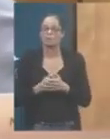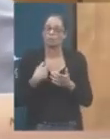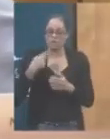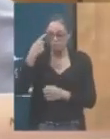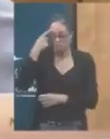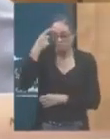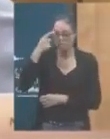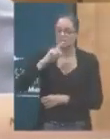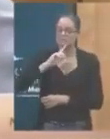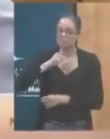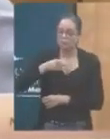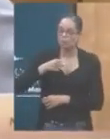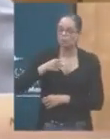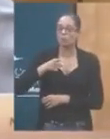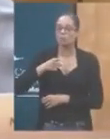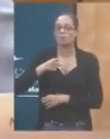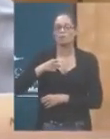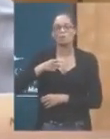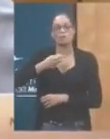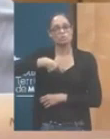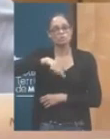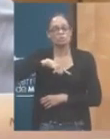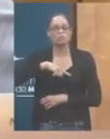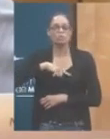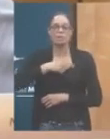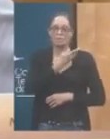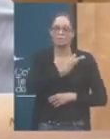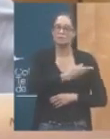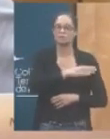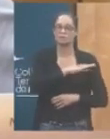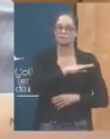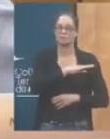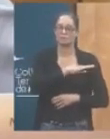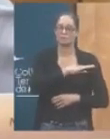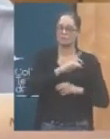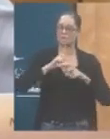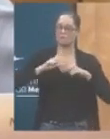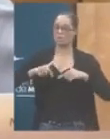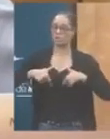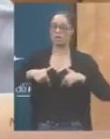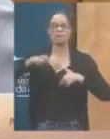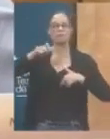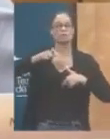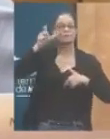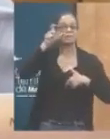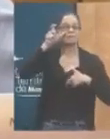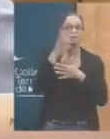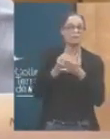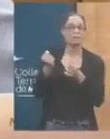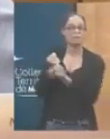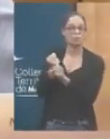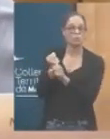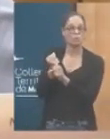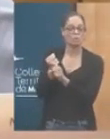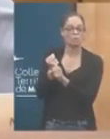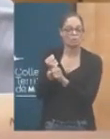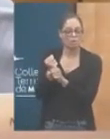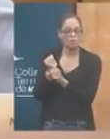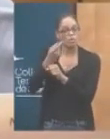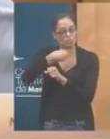faut que nous sachions, en tant que responsables martiniquais, l'école qui a été créée par Aimé Césaire et ensuite que nous avons fait